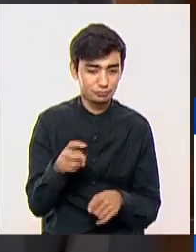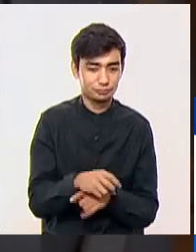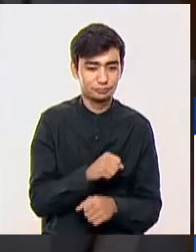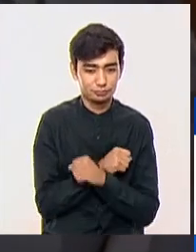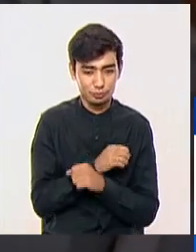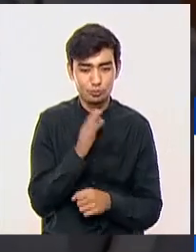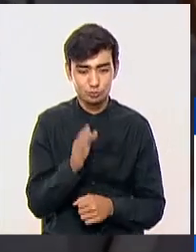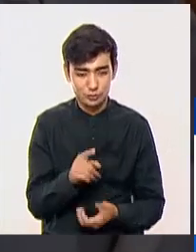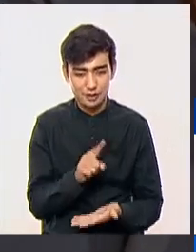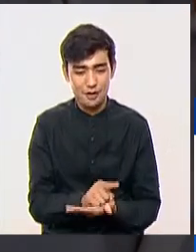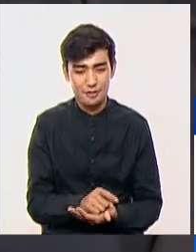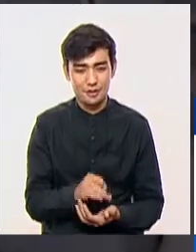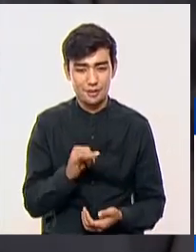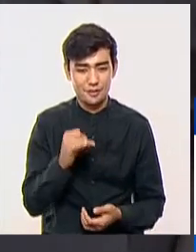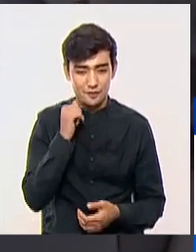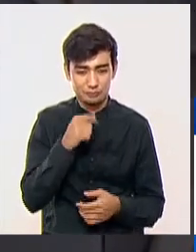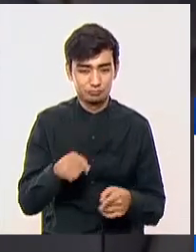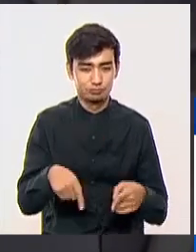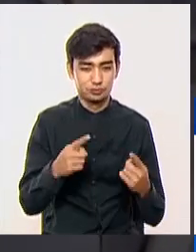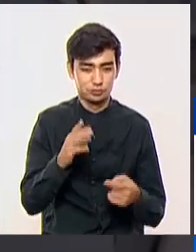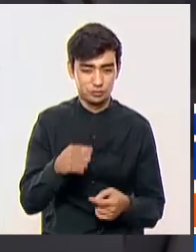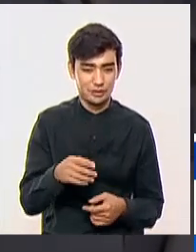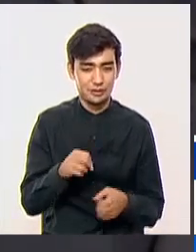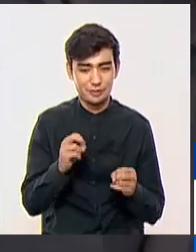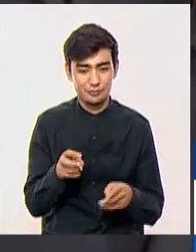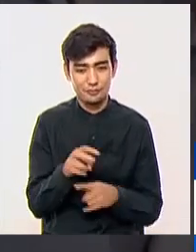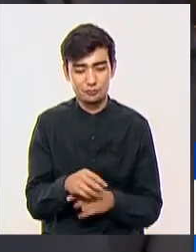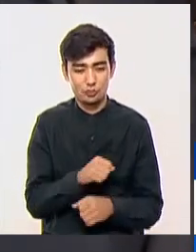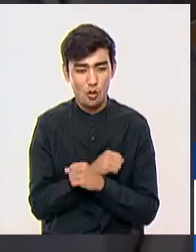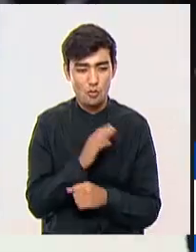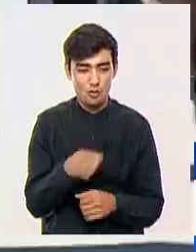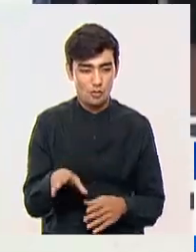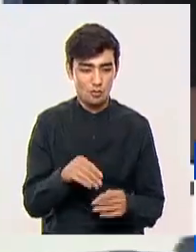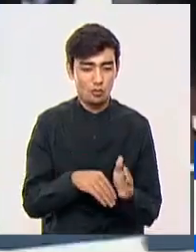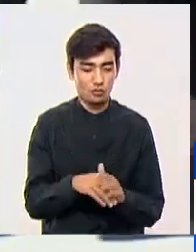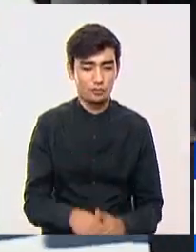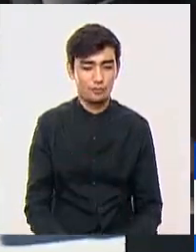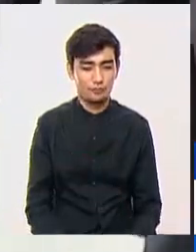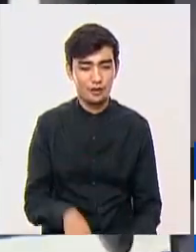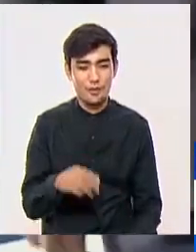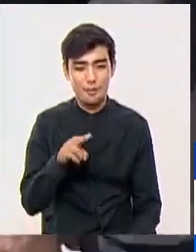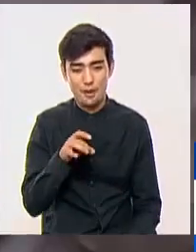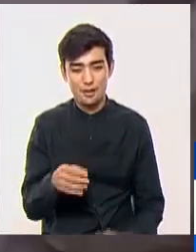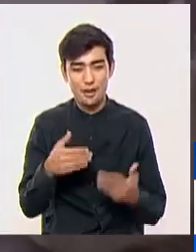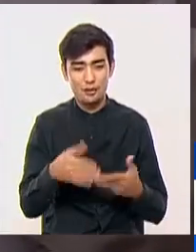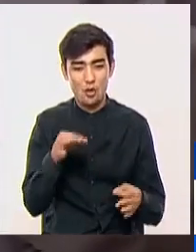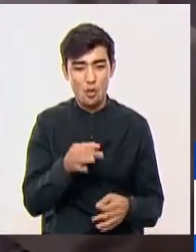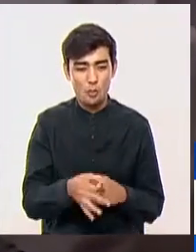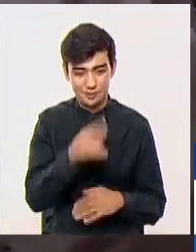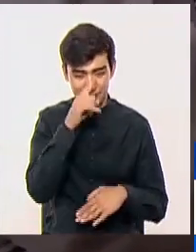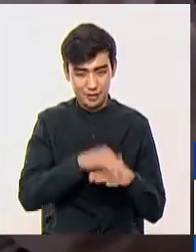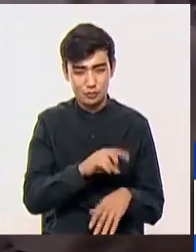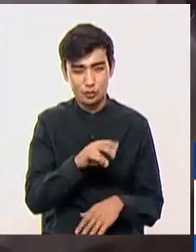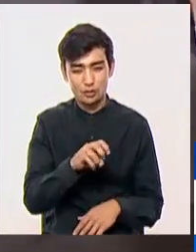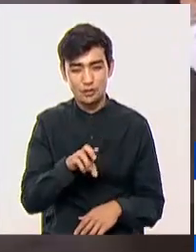көлемі ішінде саябақ айтып отыратын боласыздар құдай қаласа. Өте жақсы орын. Саябақтың ашылу салтанатына келген облыс әкімі